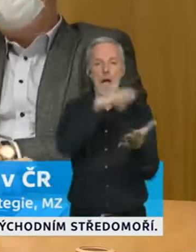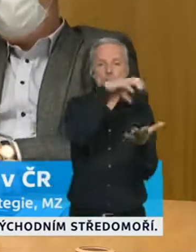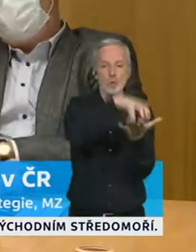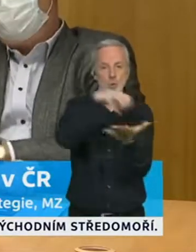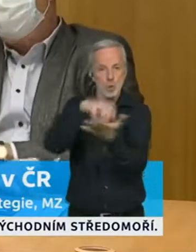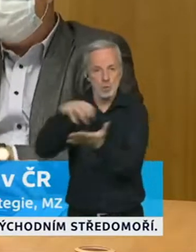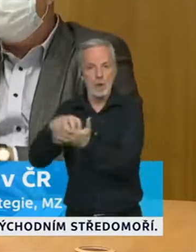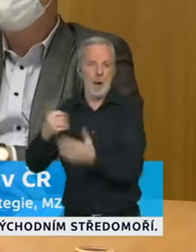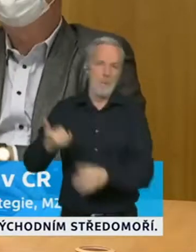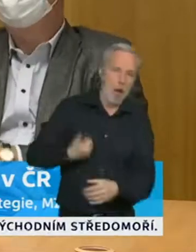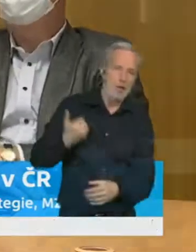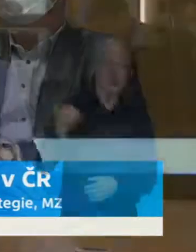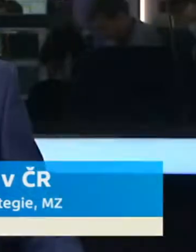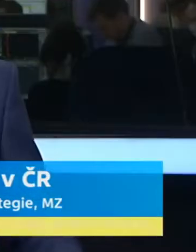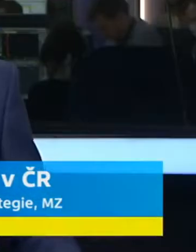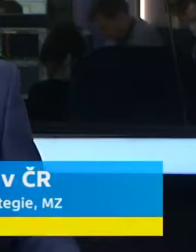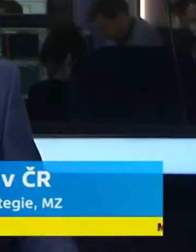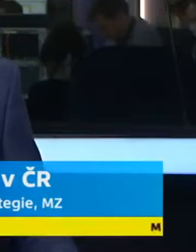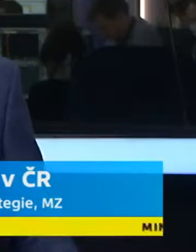veřejného mínění.